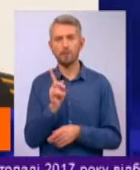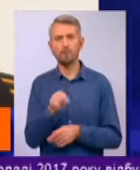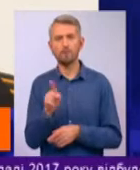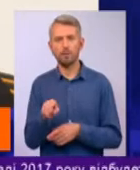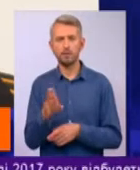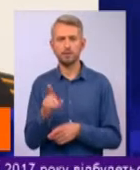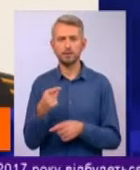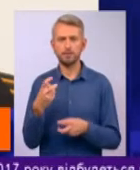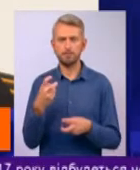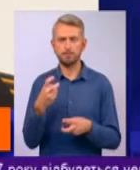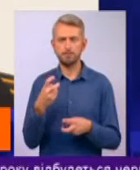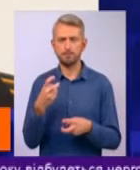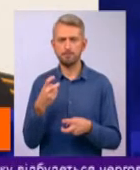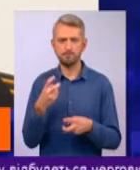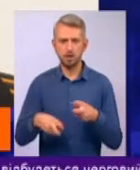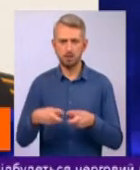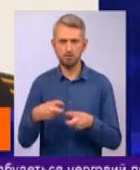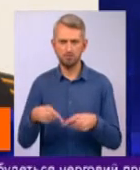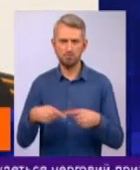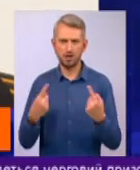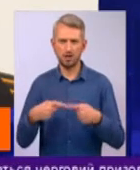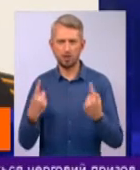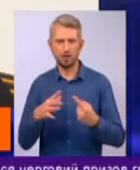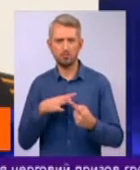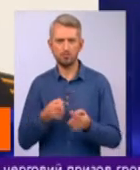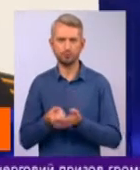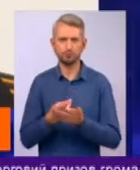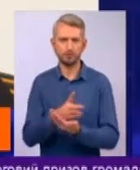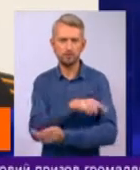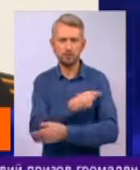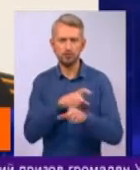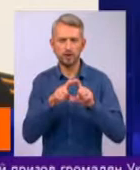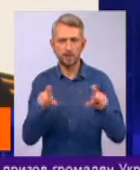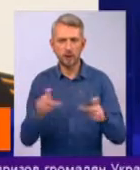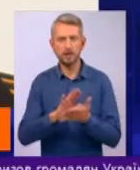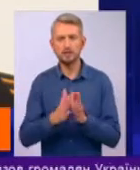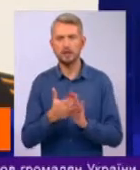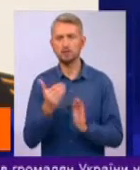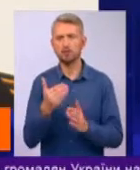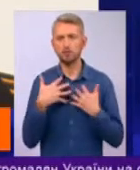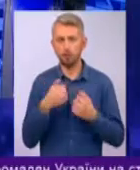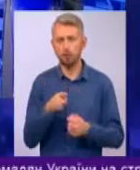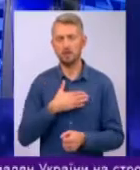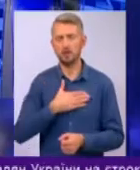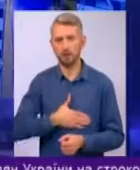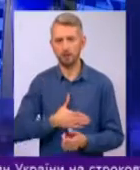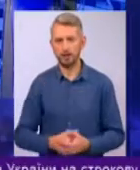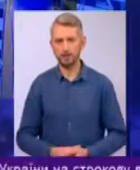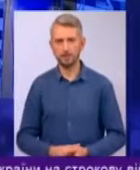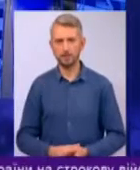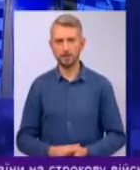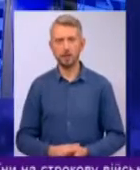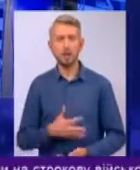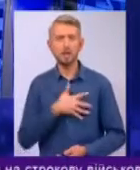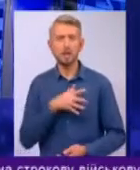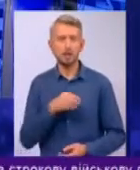переламами опинилися в медичному закладі. Стан їх здоров'я задовільний.